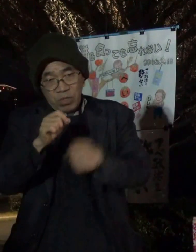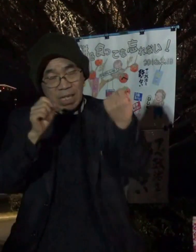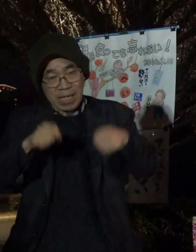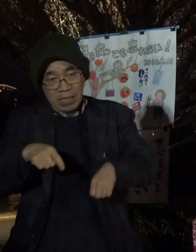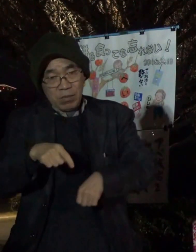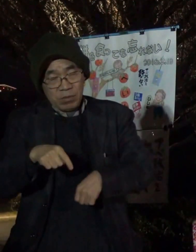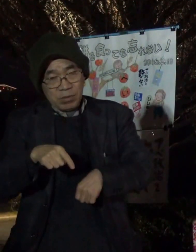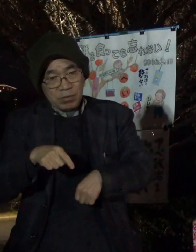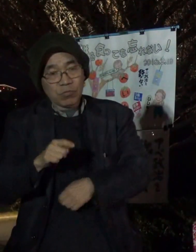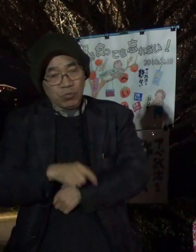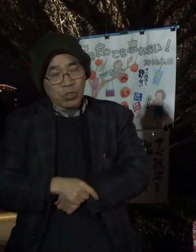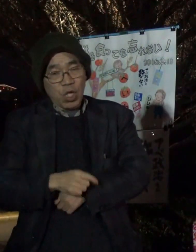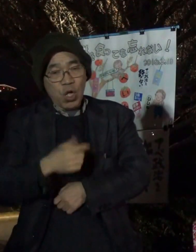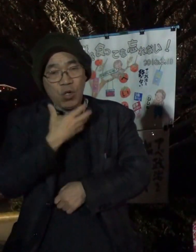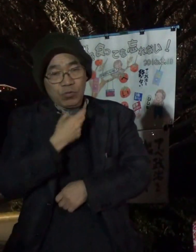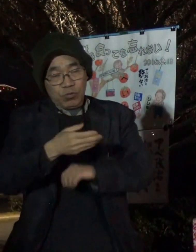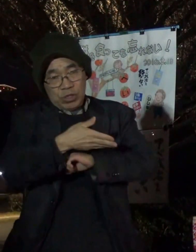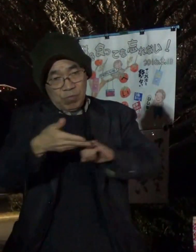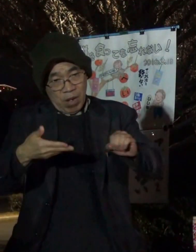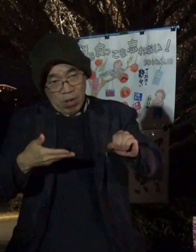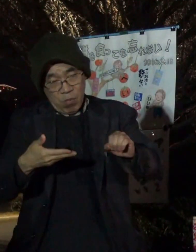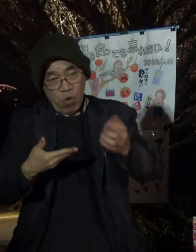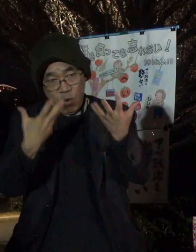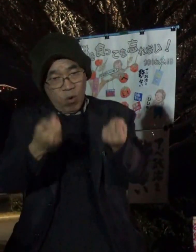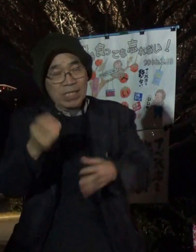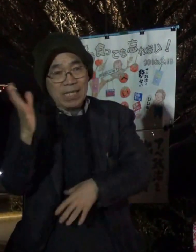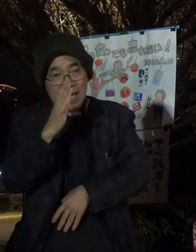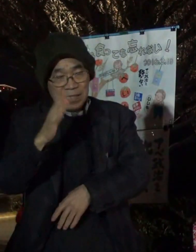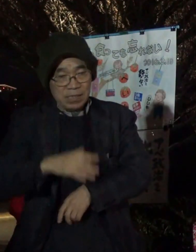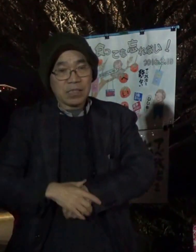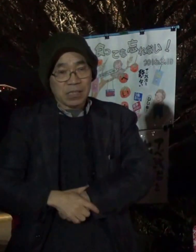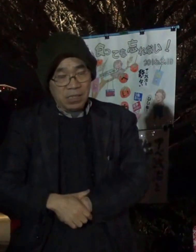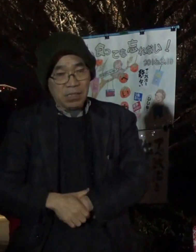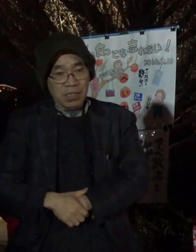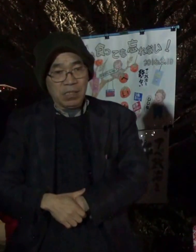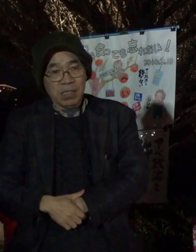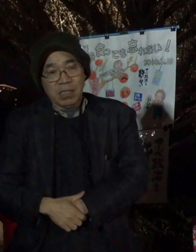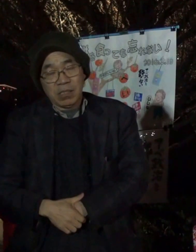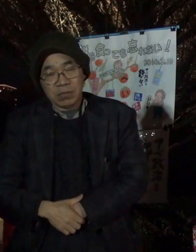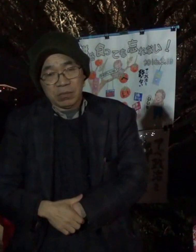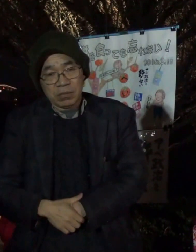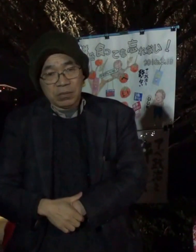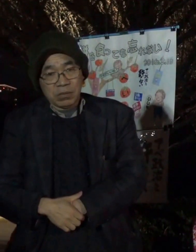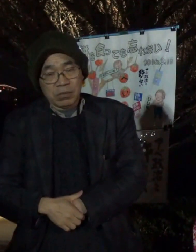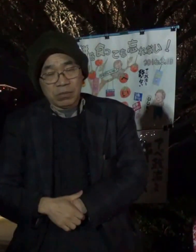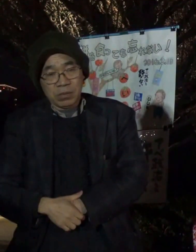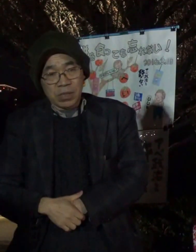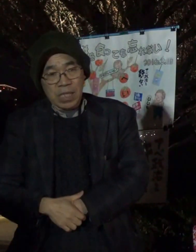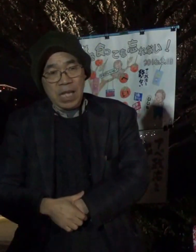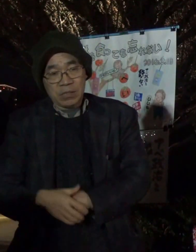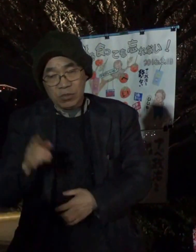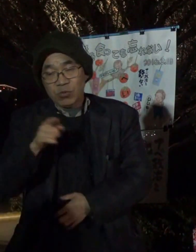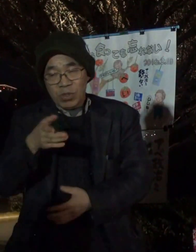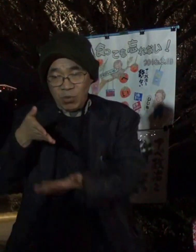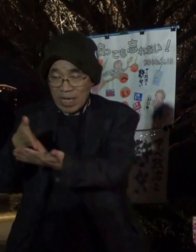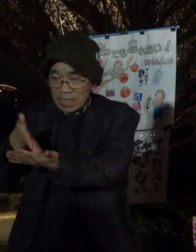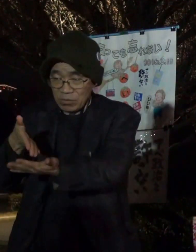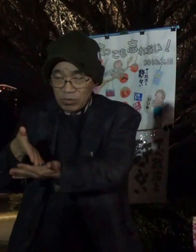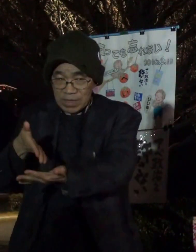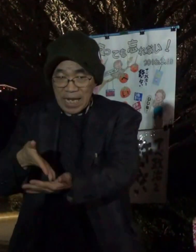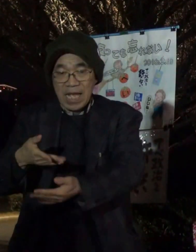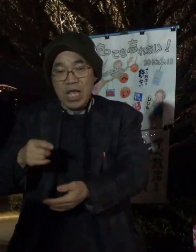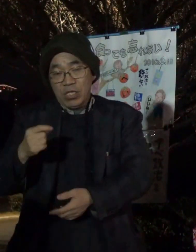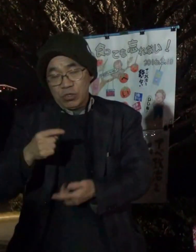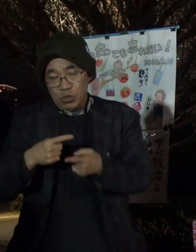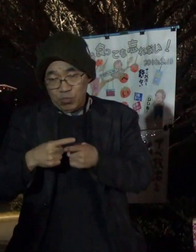だ福島のことも全然収束してないですし、そういったことも伝えて、少